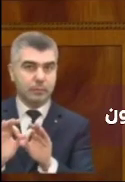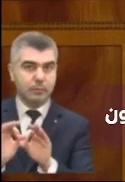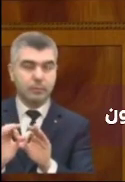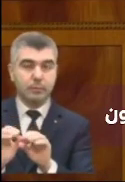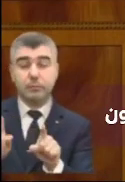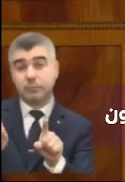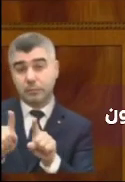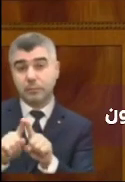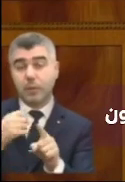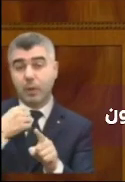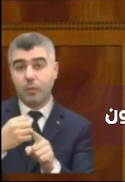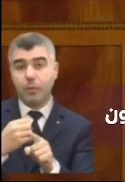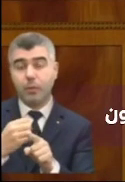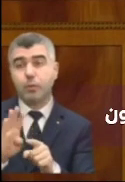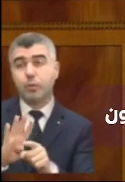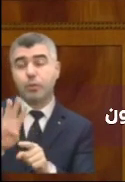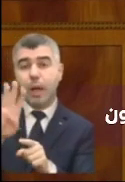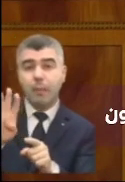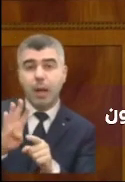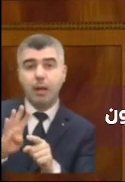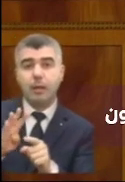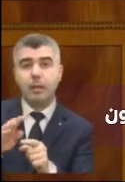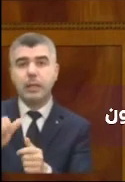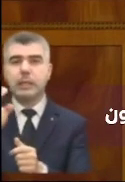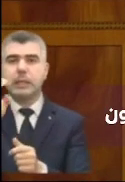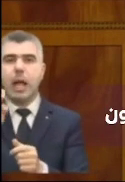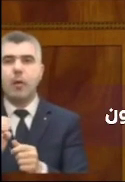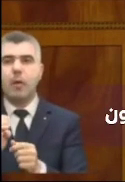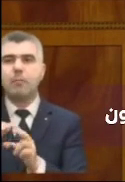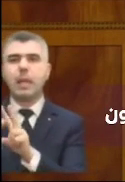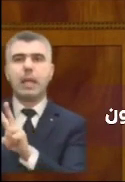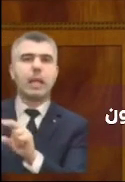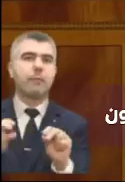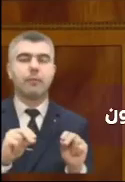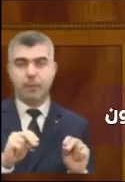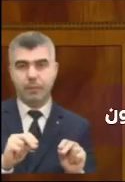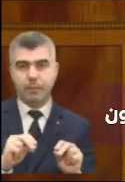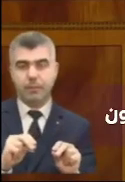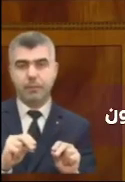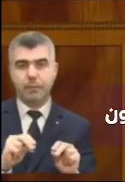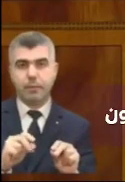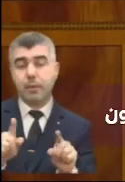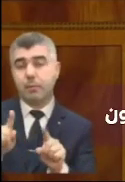إشبيلية والجنوب كلها شهود